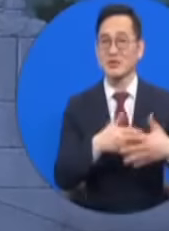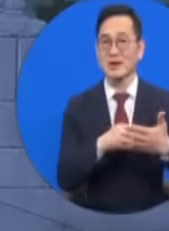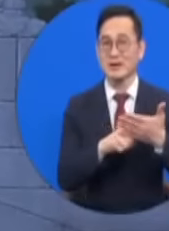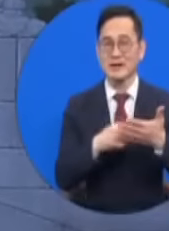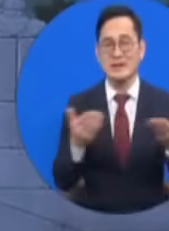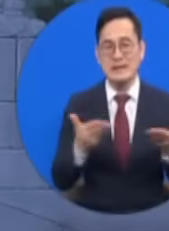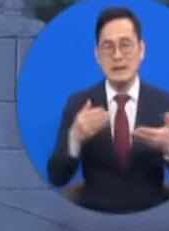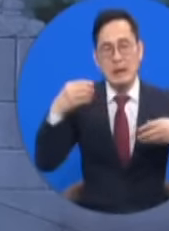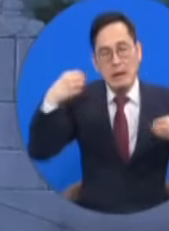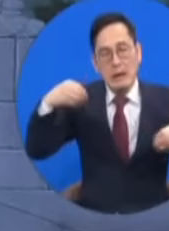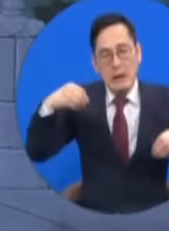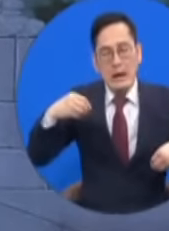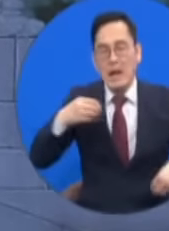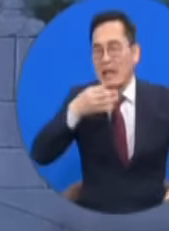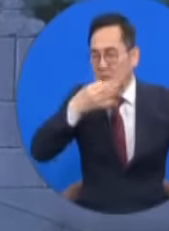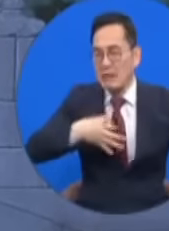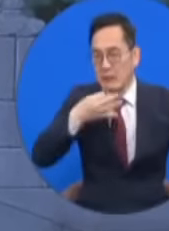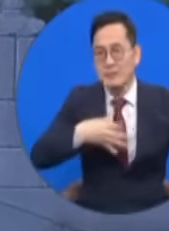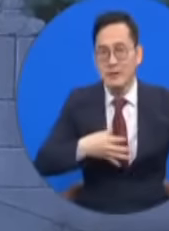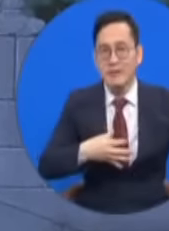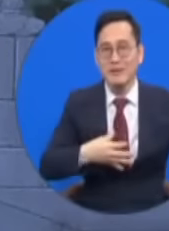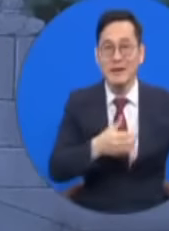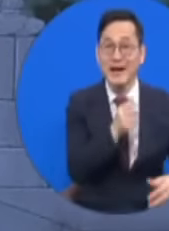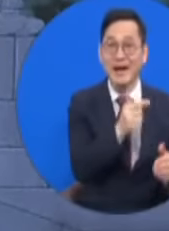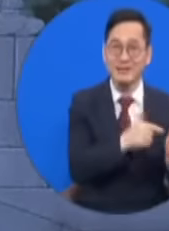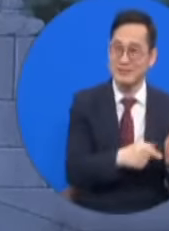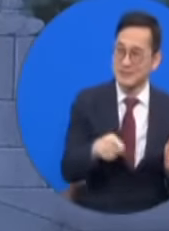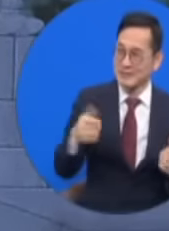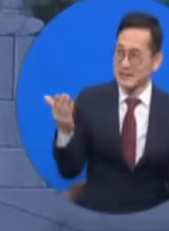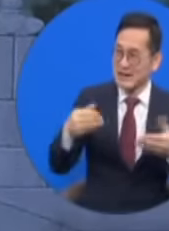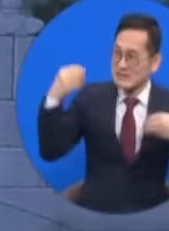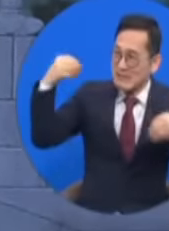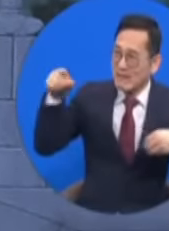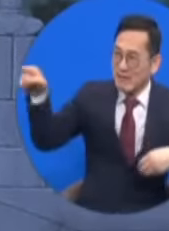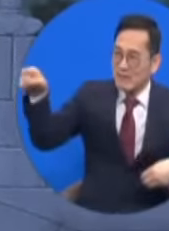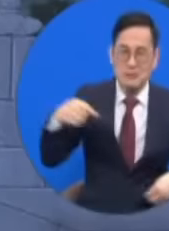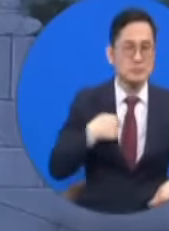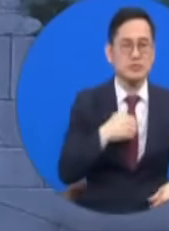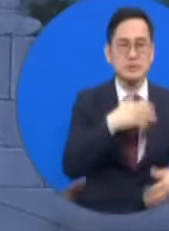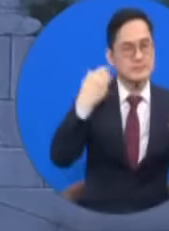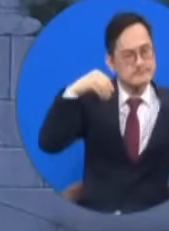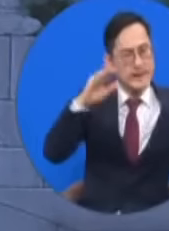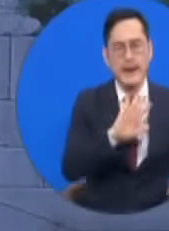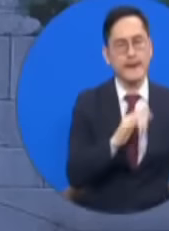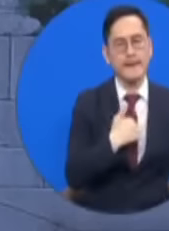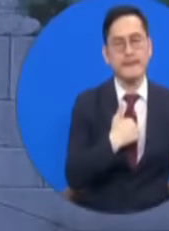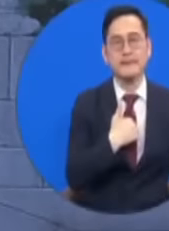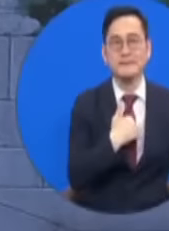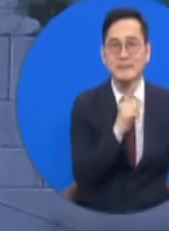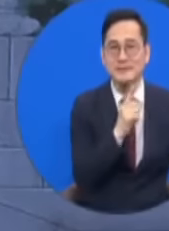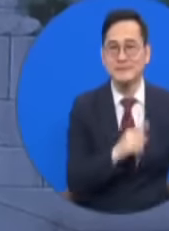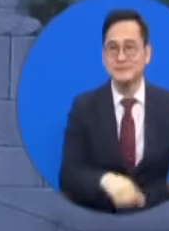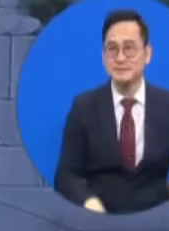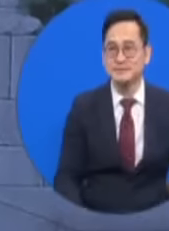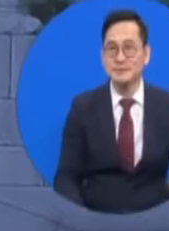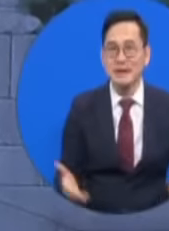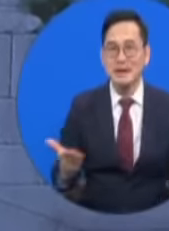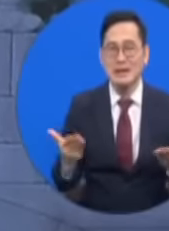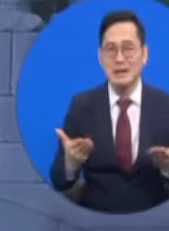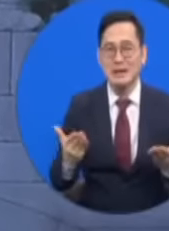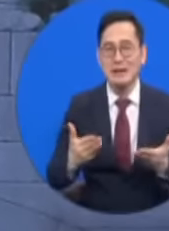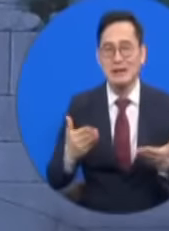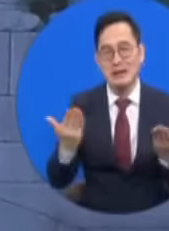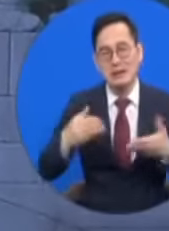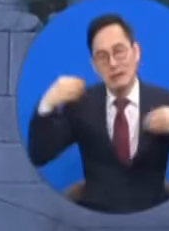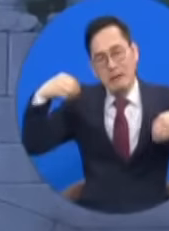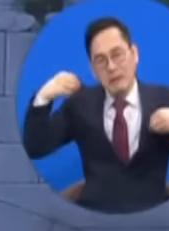나오는 일하는 척 했네를 한동훈 비대위원장이 일하는 척 우리는 하지 않겠다라며 비판을 한 건데 일하는 척 했네가 이 누구를 향해서 하는 말이니까